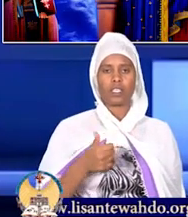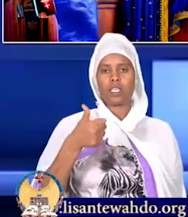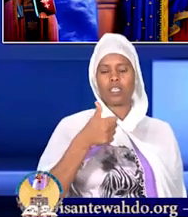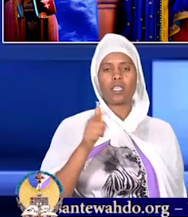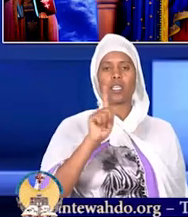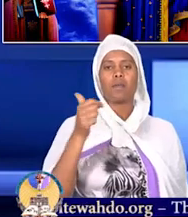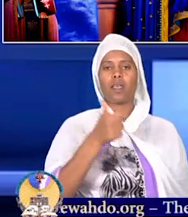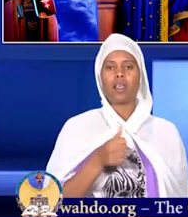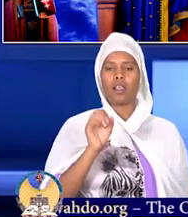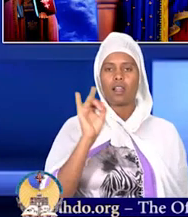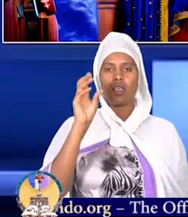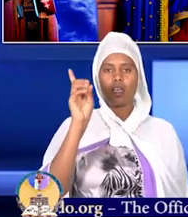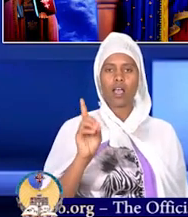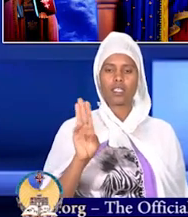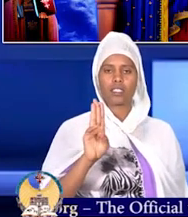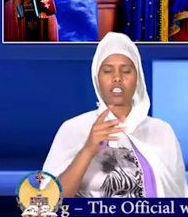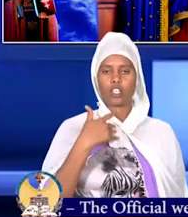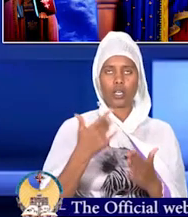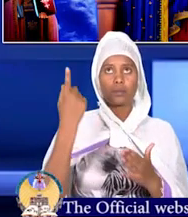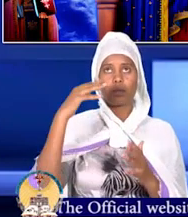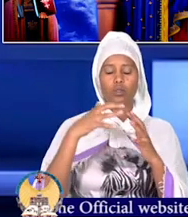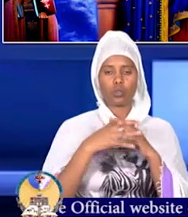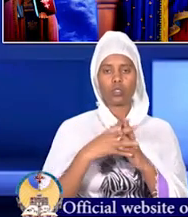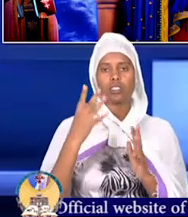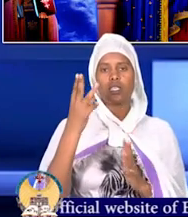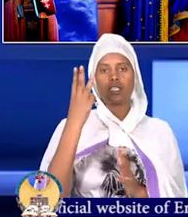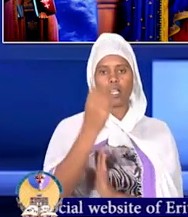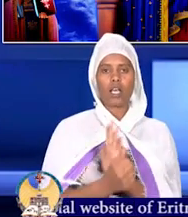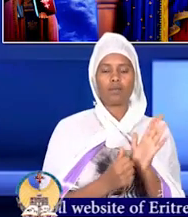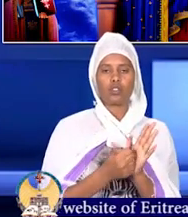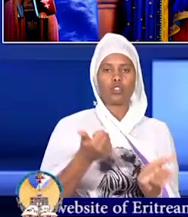ዝጀመረ ነቢ ኤልያስ እንታይ ገይሩ? ናብ እግዚኣብሄር ጸልዩ